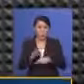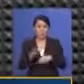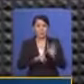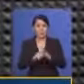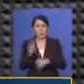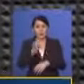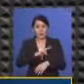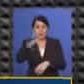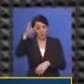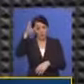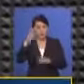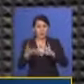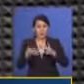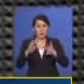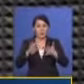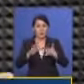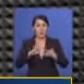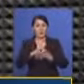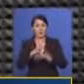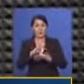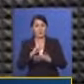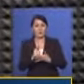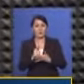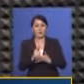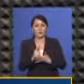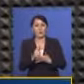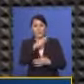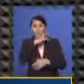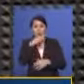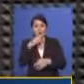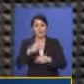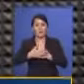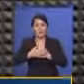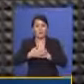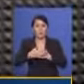Компания білім ордамызды сандық технологиялармен жабдықтап, бірқатар мүмкіндіктерге қол